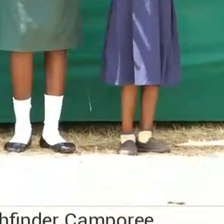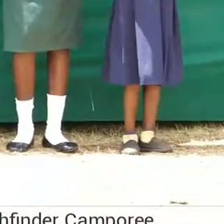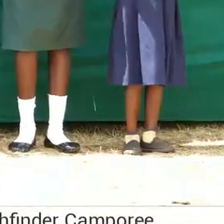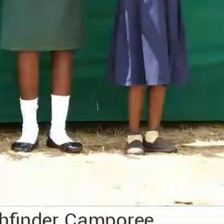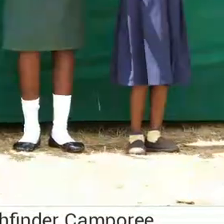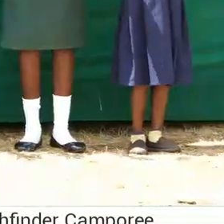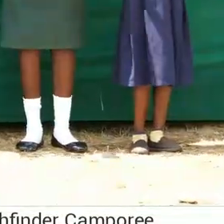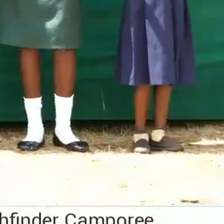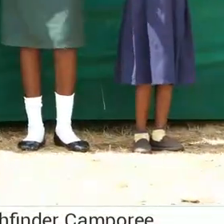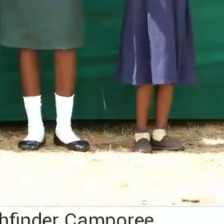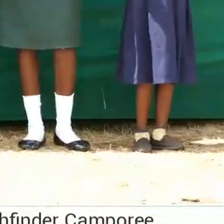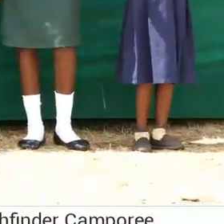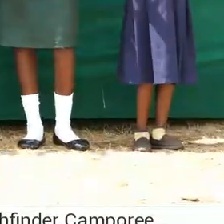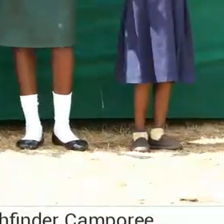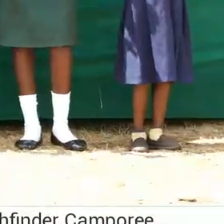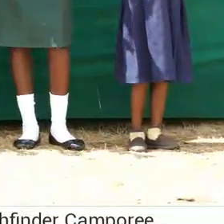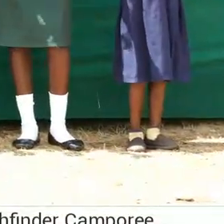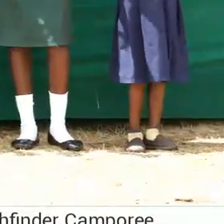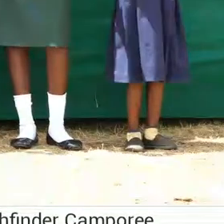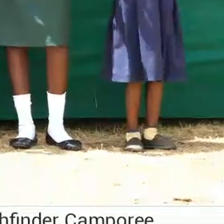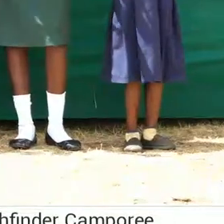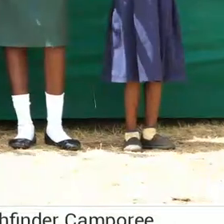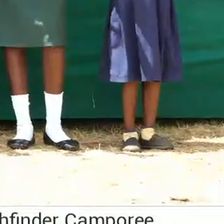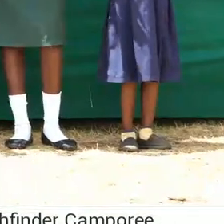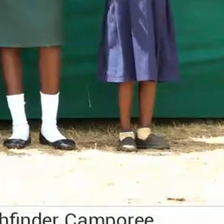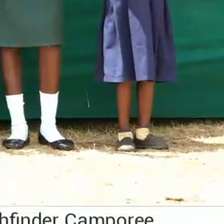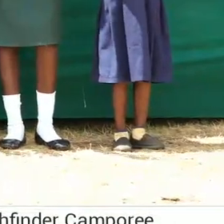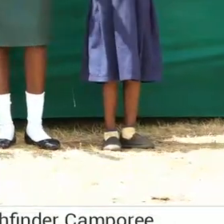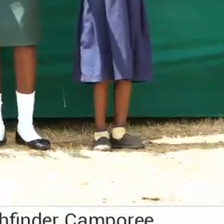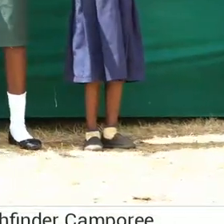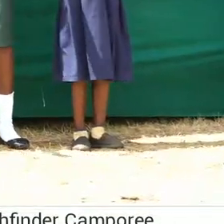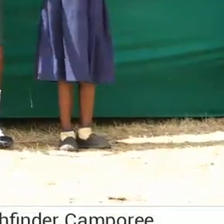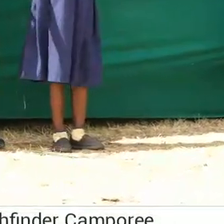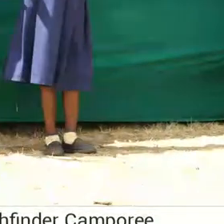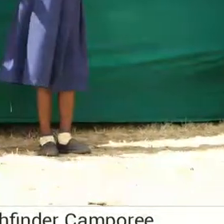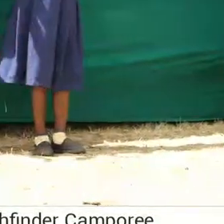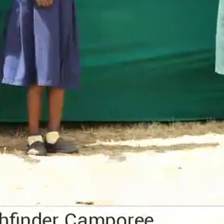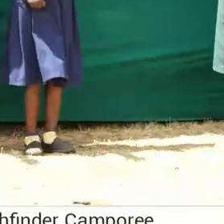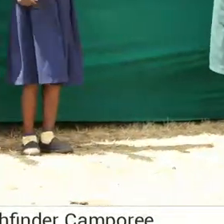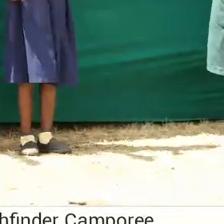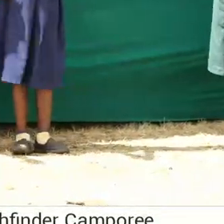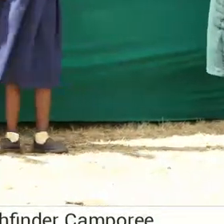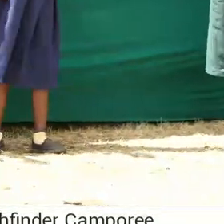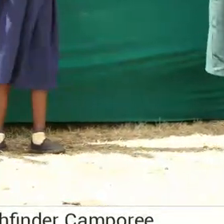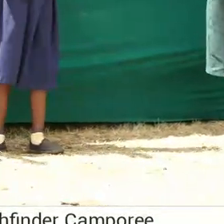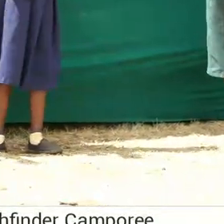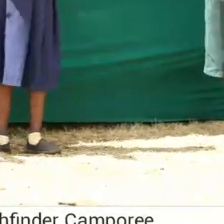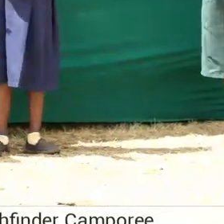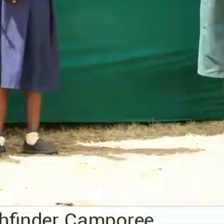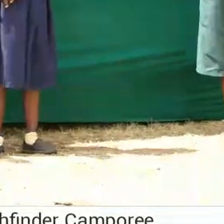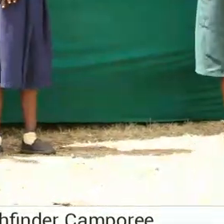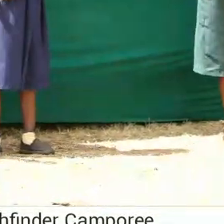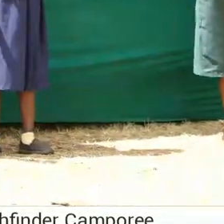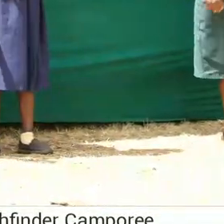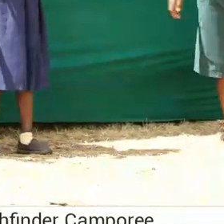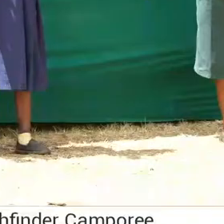kwenye safari ni nyingi. Tusije yumisha na yumawimbi, tutafika